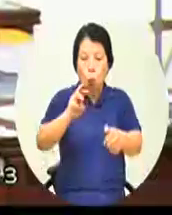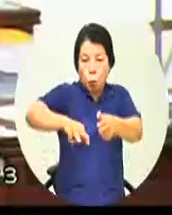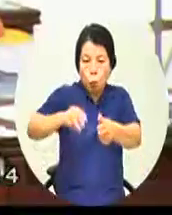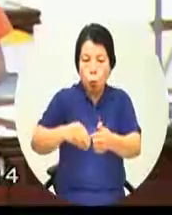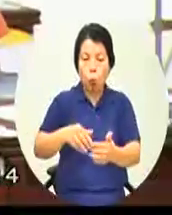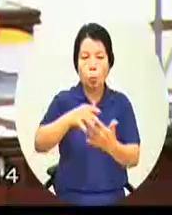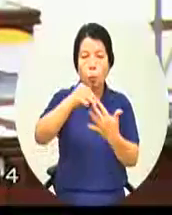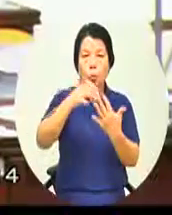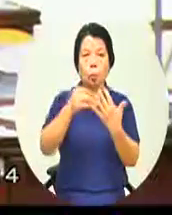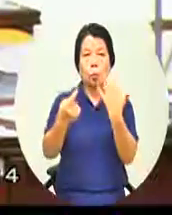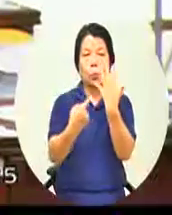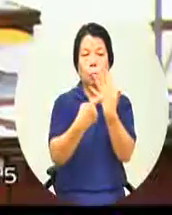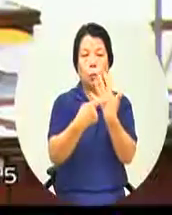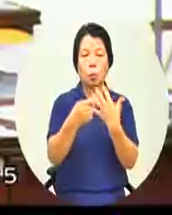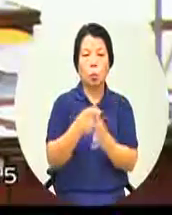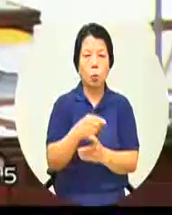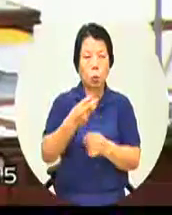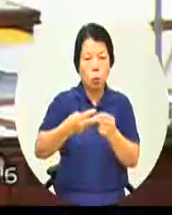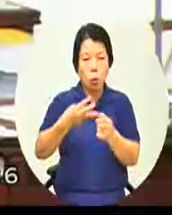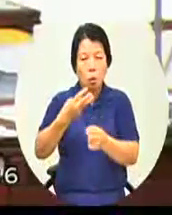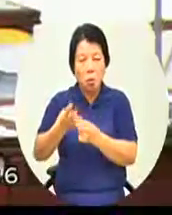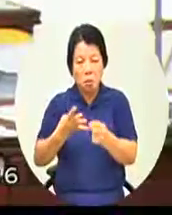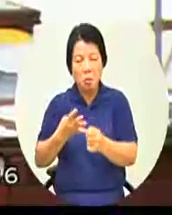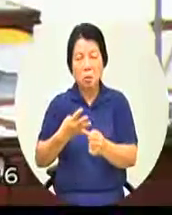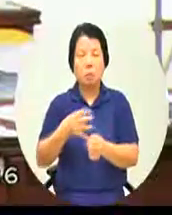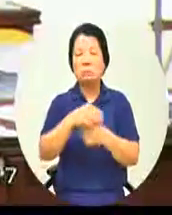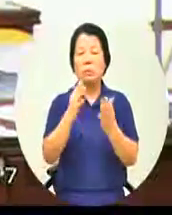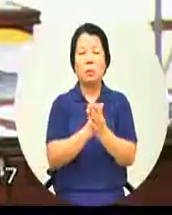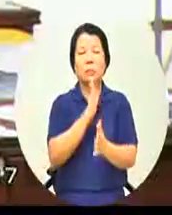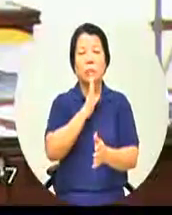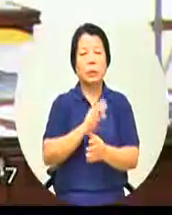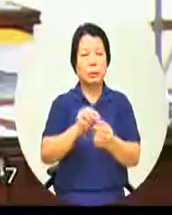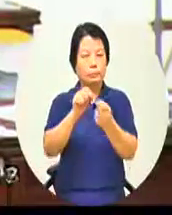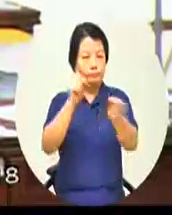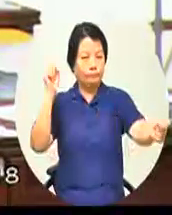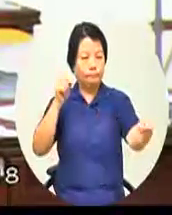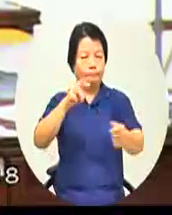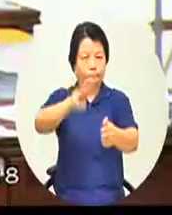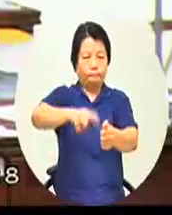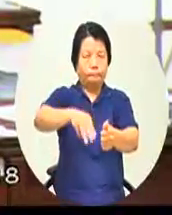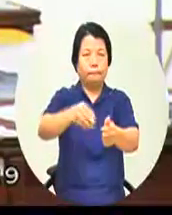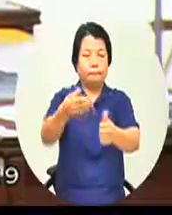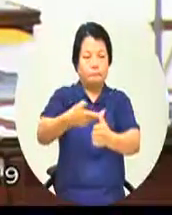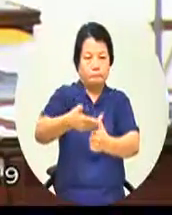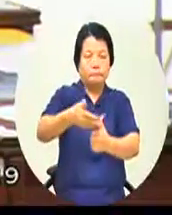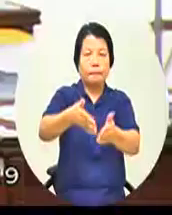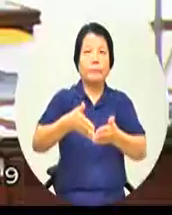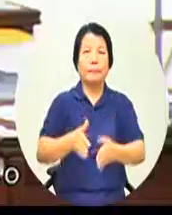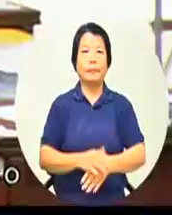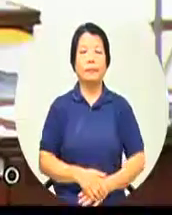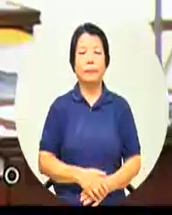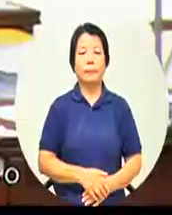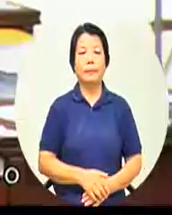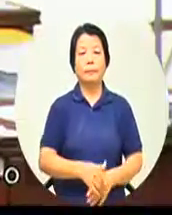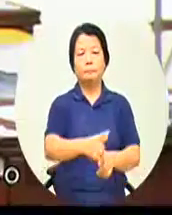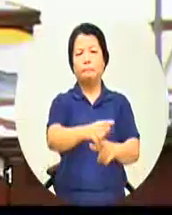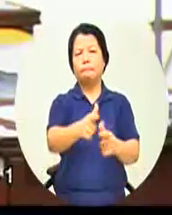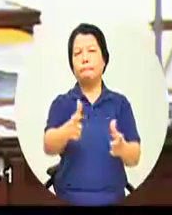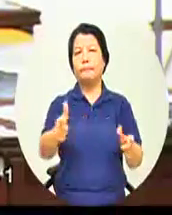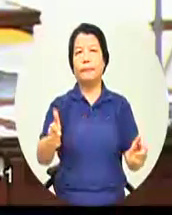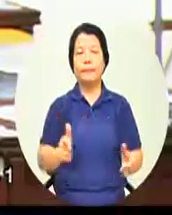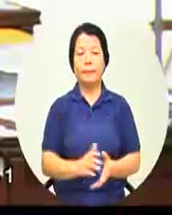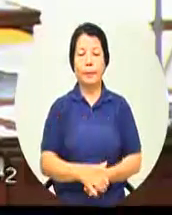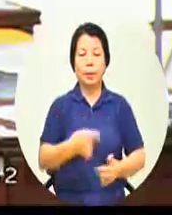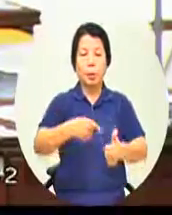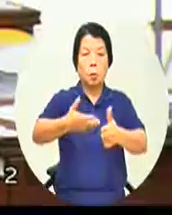讲三两年的，当然是长期的培养啊。啊，同这就是我咧讲的不只这样啊，各方面的对不对哈？咱